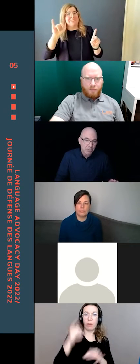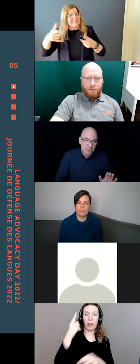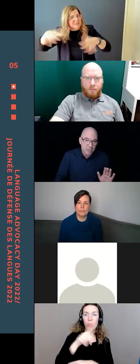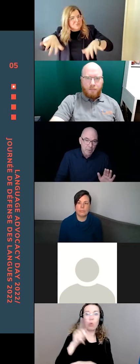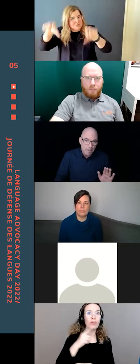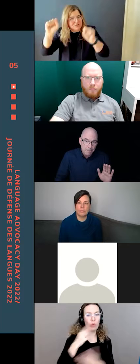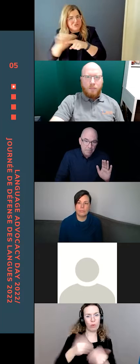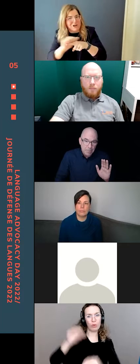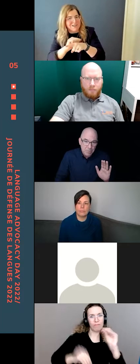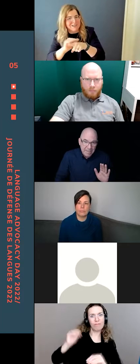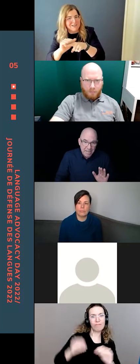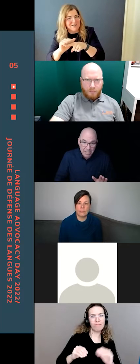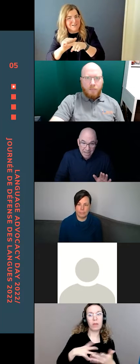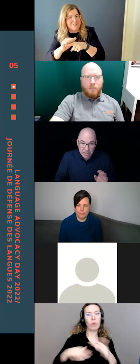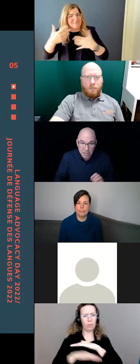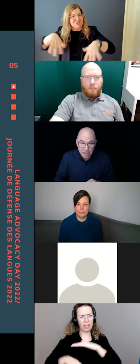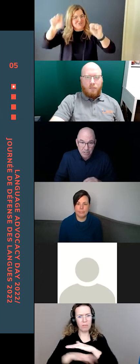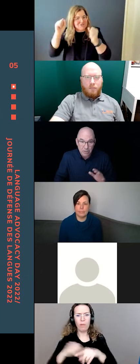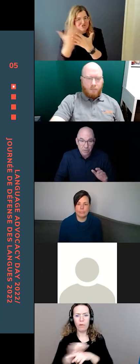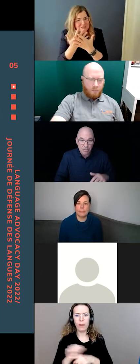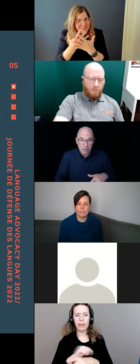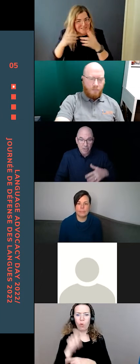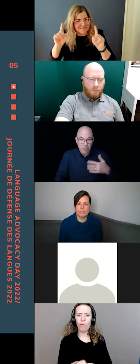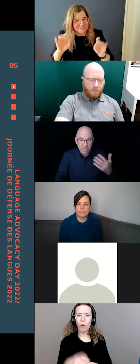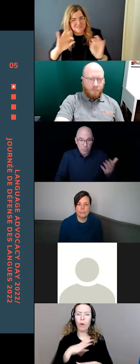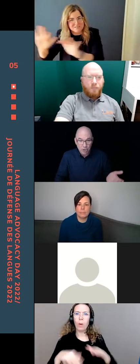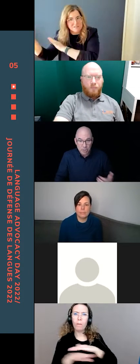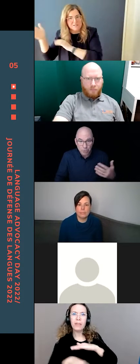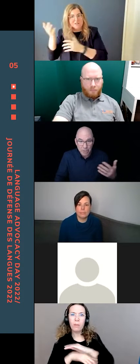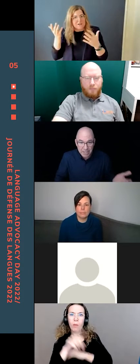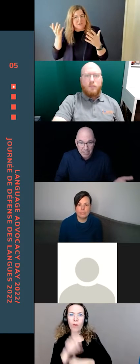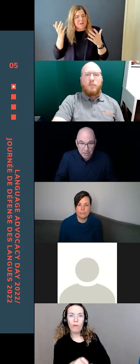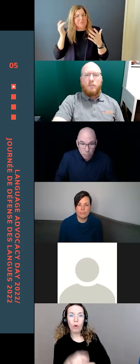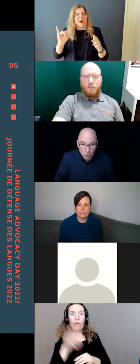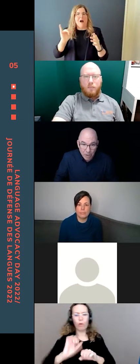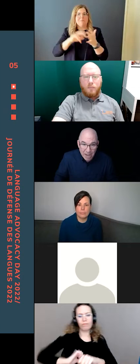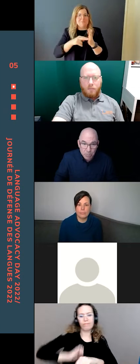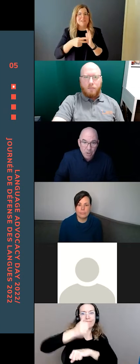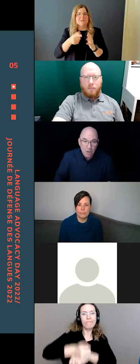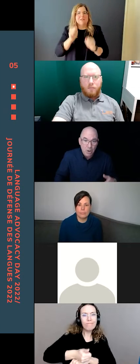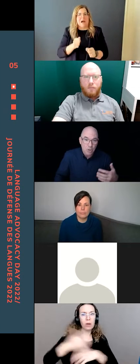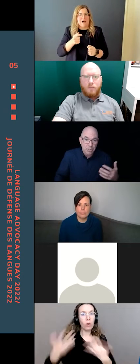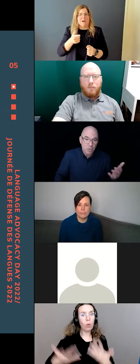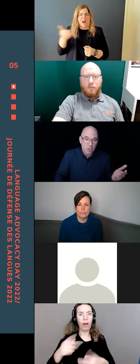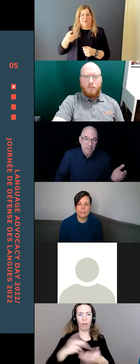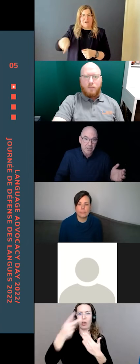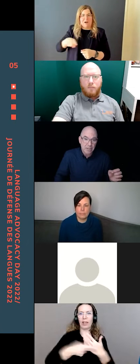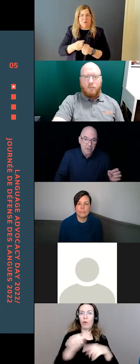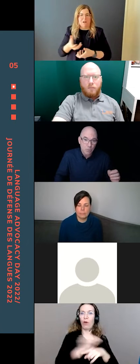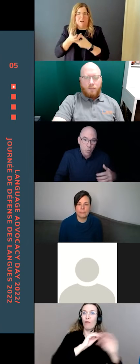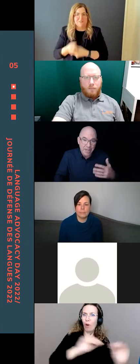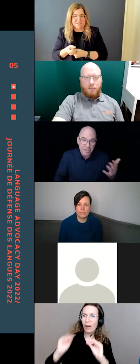des interprètes pour les sourds. Il y a des minimums, des requis minimums qu'il faut